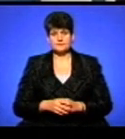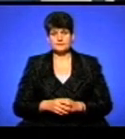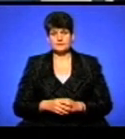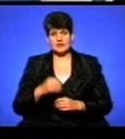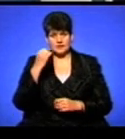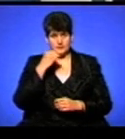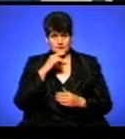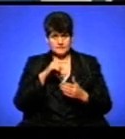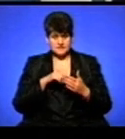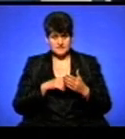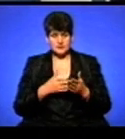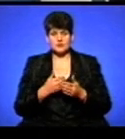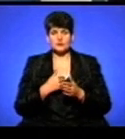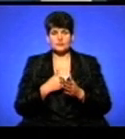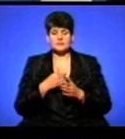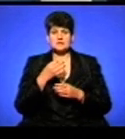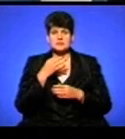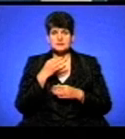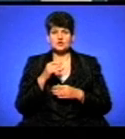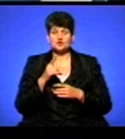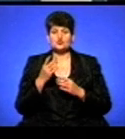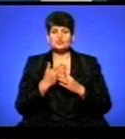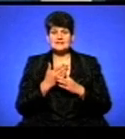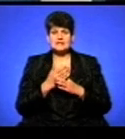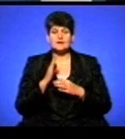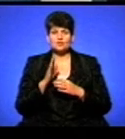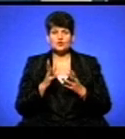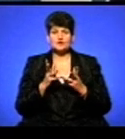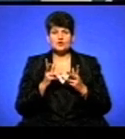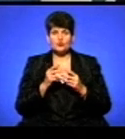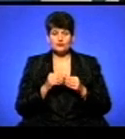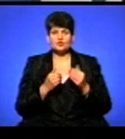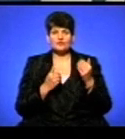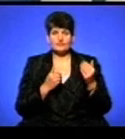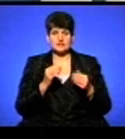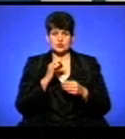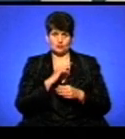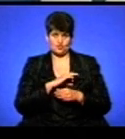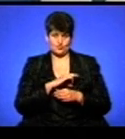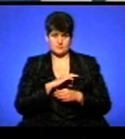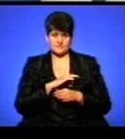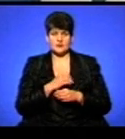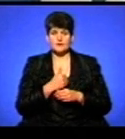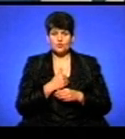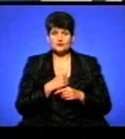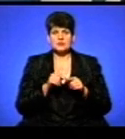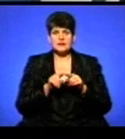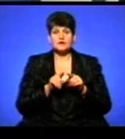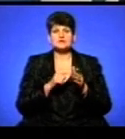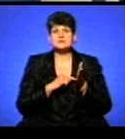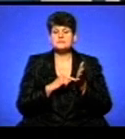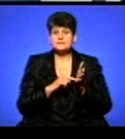Дякуємо за запитання. Я хотів би зазначити, що субсидія буде розраховуватись відповідно до ваших доходів, але хочу також зазначити,